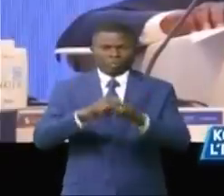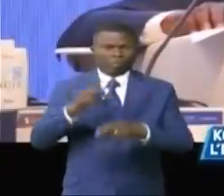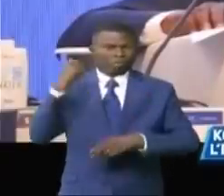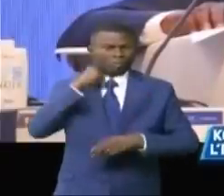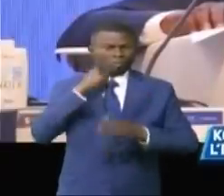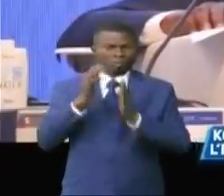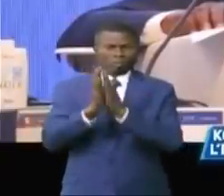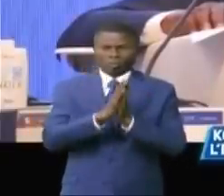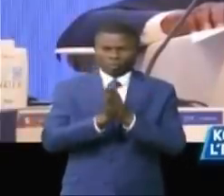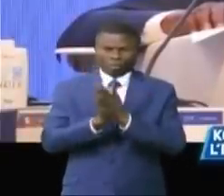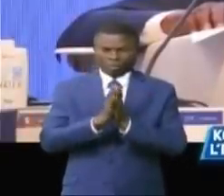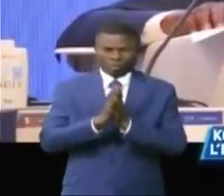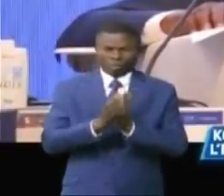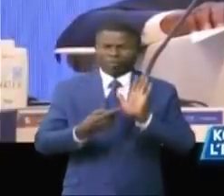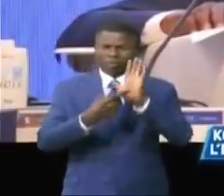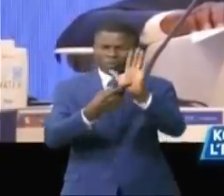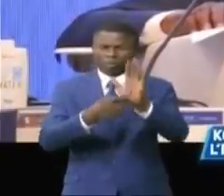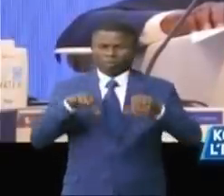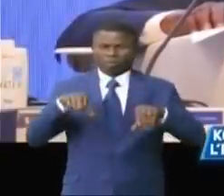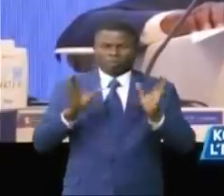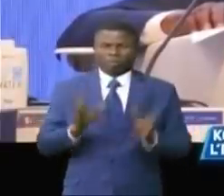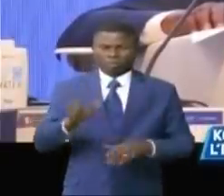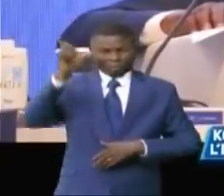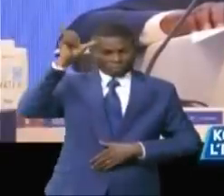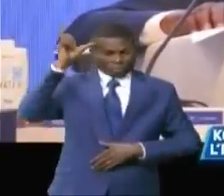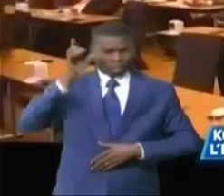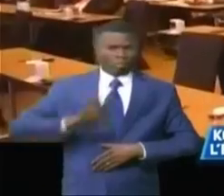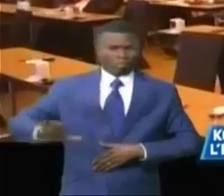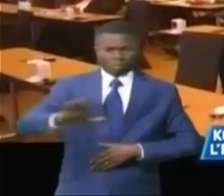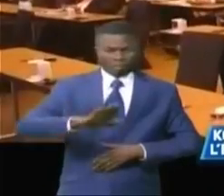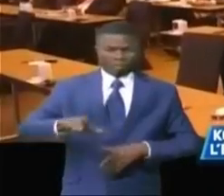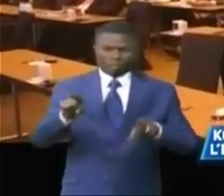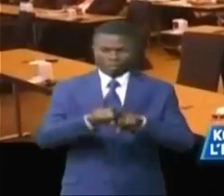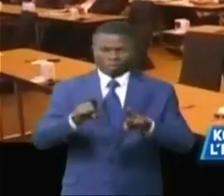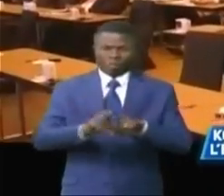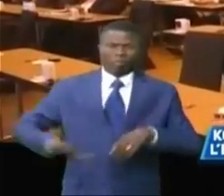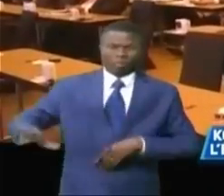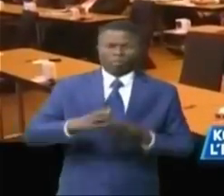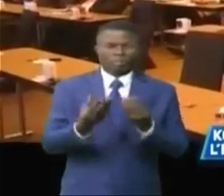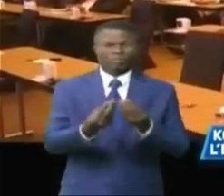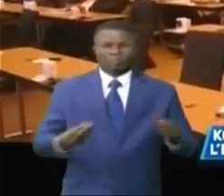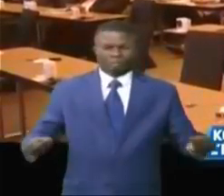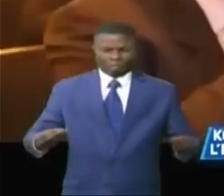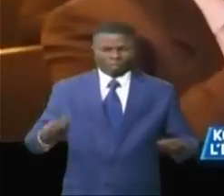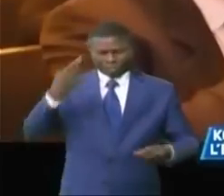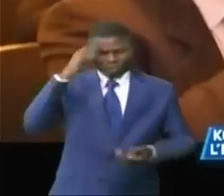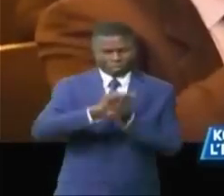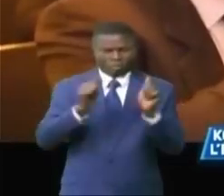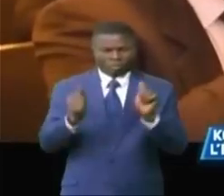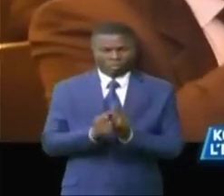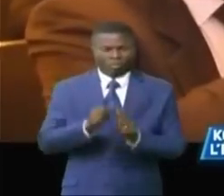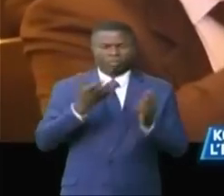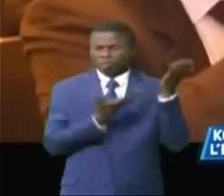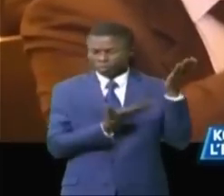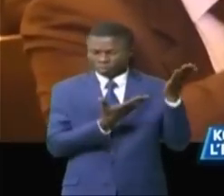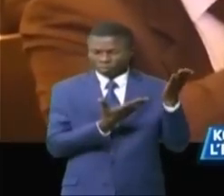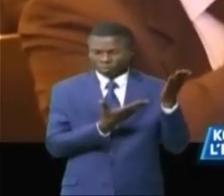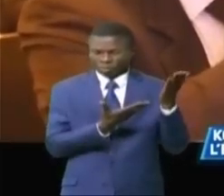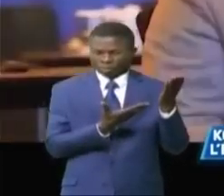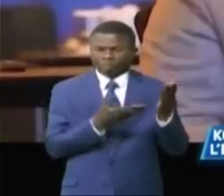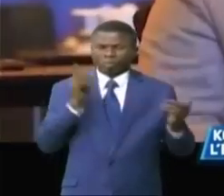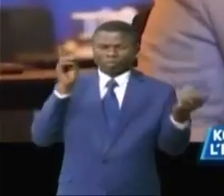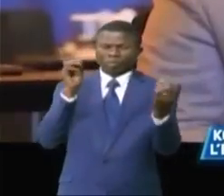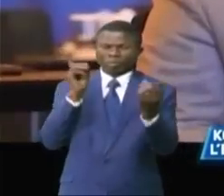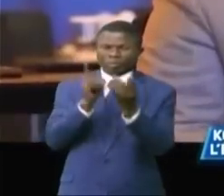Vital Kamerhe, a présenté le Congo de Lumumba, son pays, comme un pays solution par rapport aux défis majeurs auxquels fait face